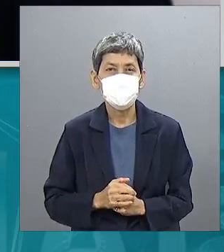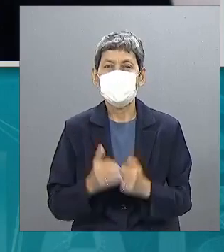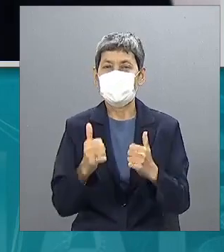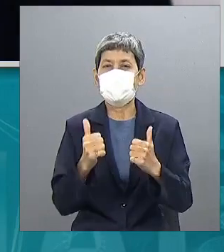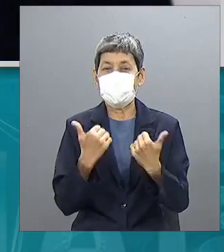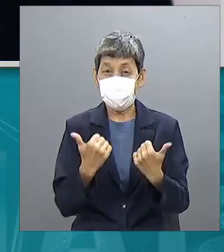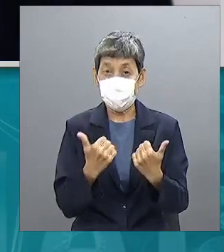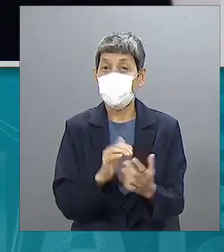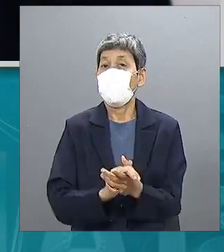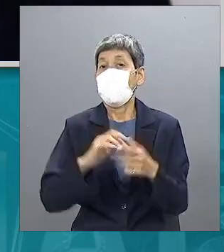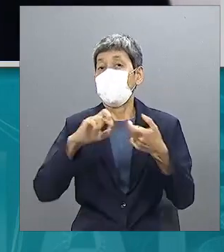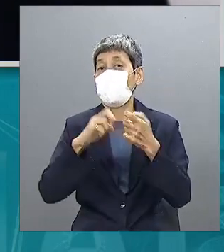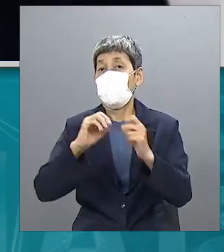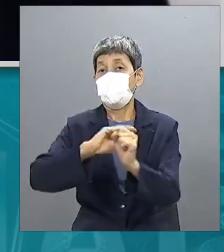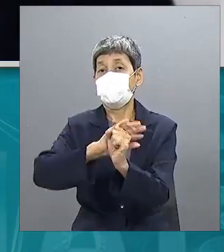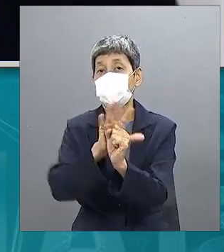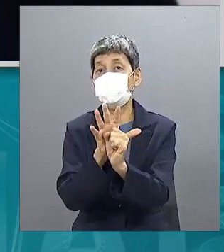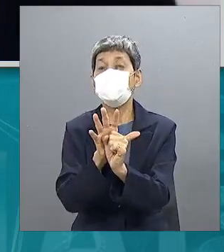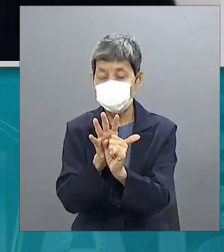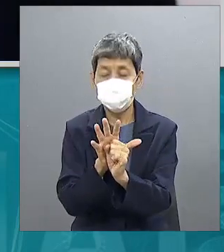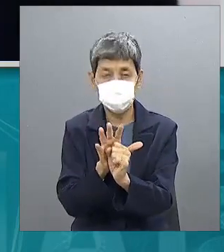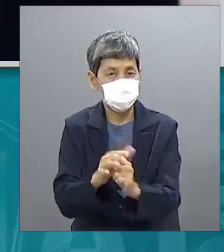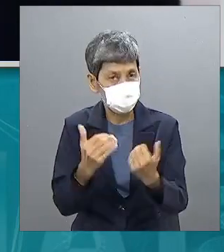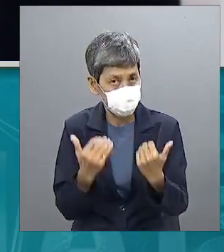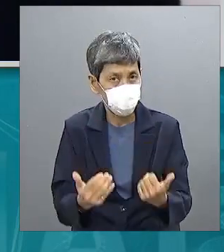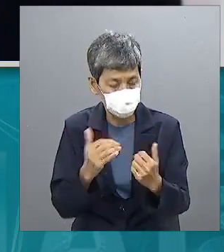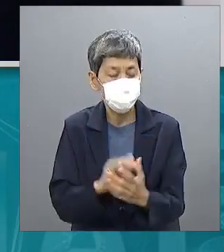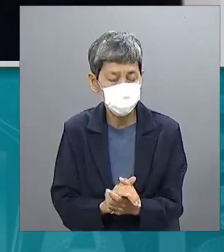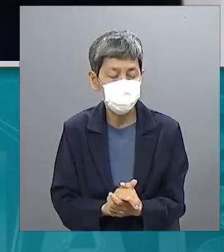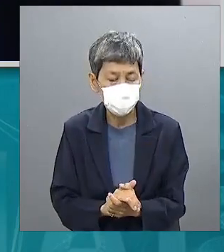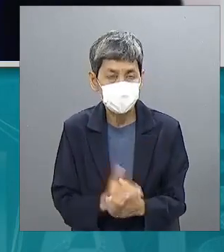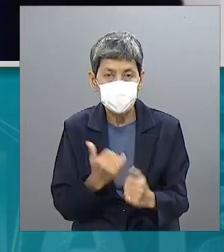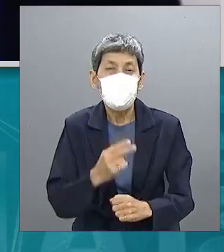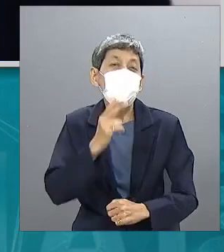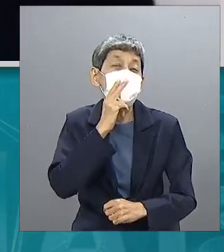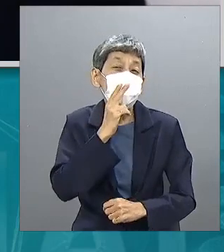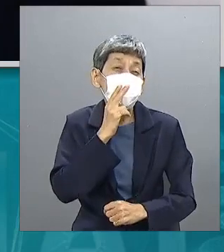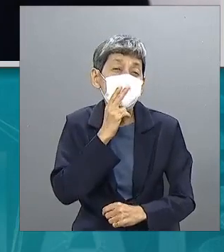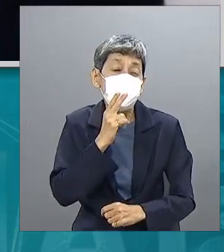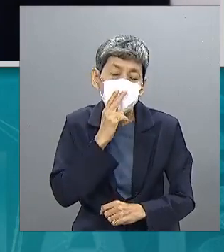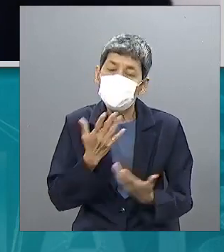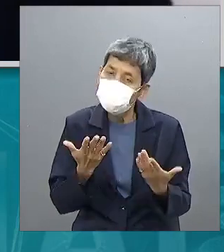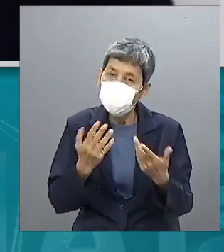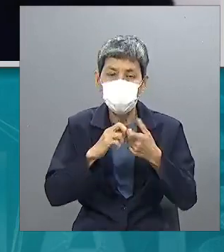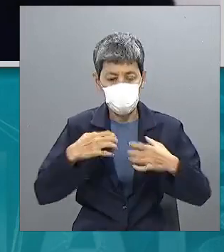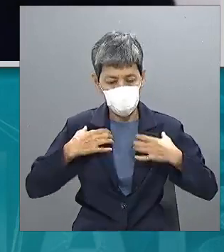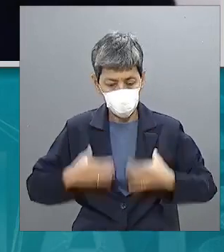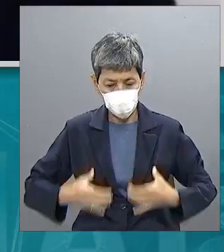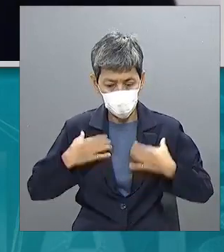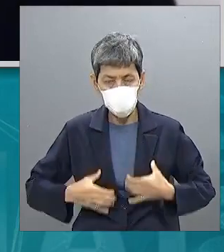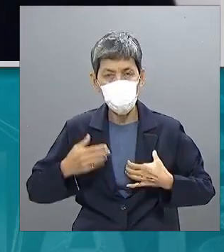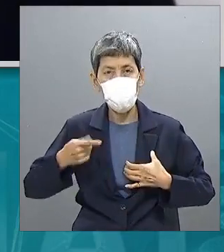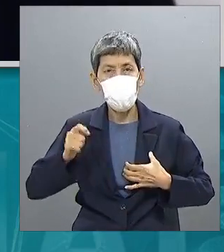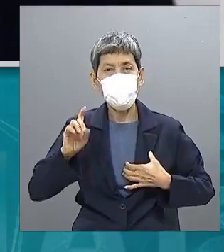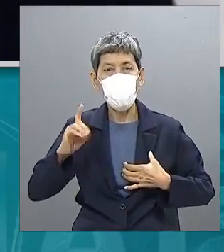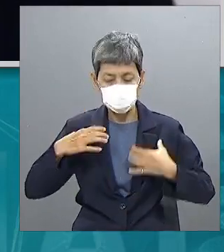การการทางระบาดของเชื้อคนสิบเก้าในช่วงนี้ด้วยนะคะที่การสูบบุหรี่ได้ส่งผลกระทบกับปอดของเราระบบทางเดินหายใจของเรา